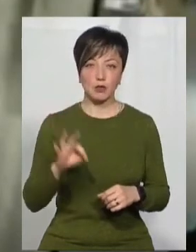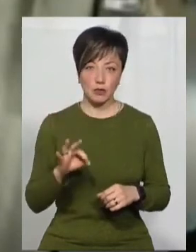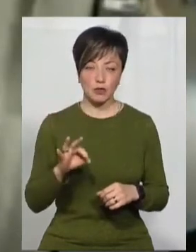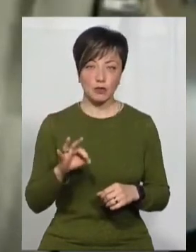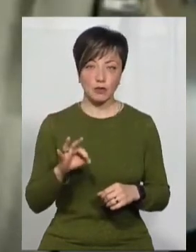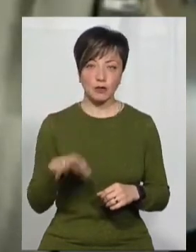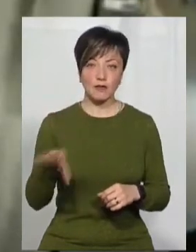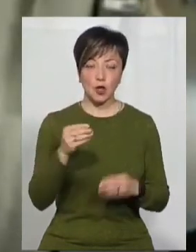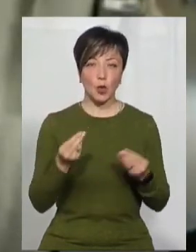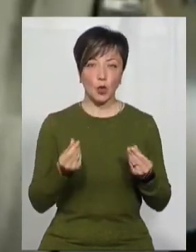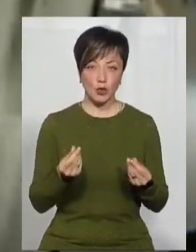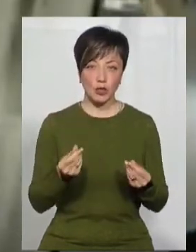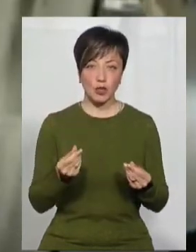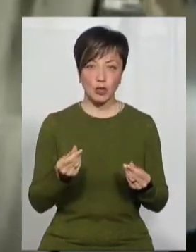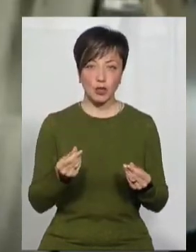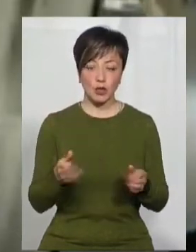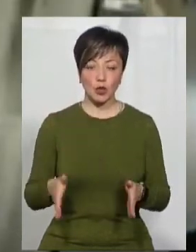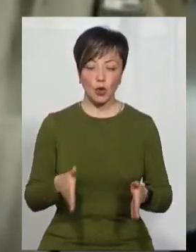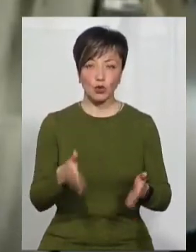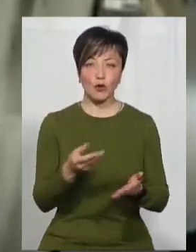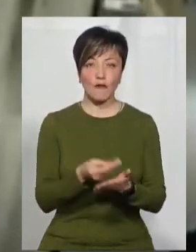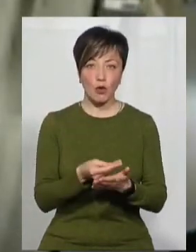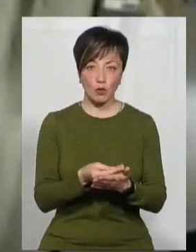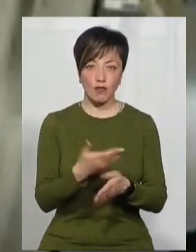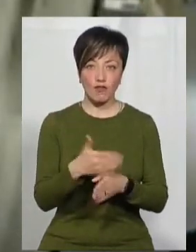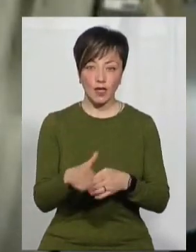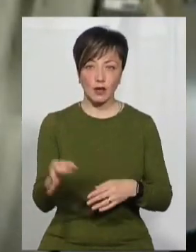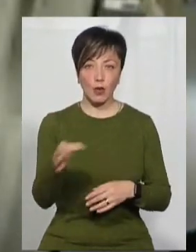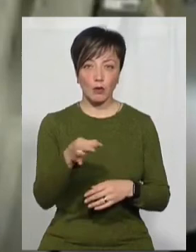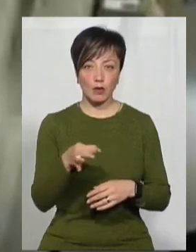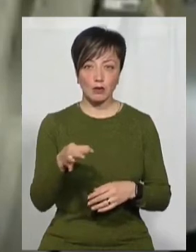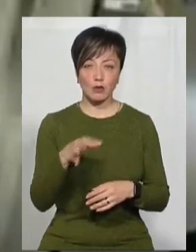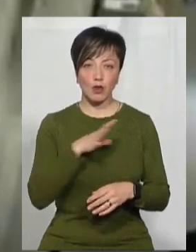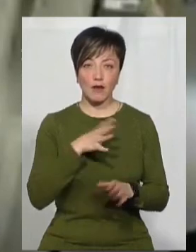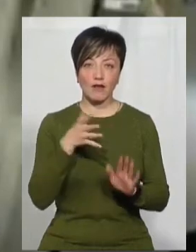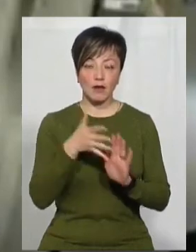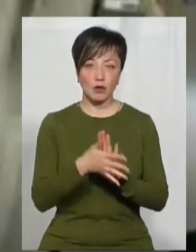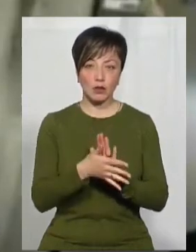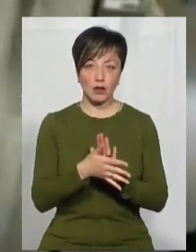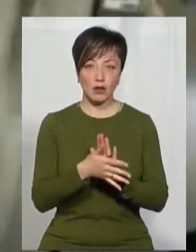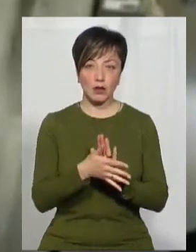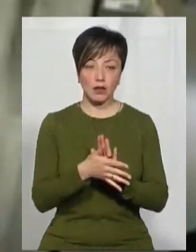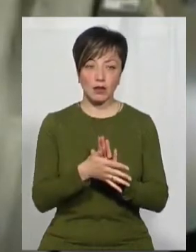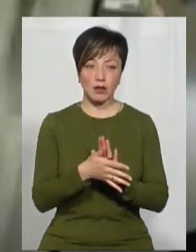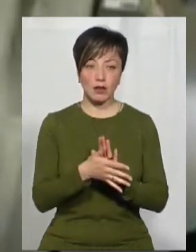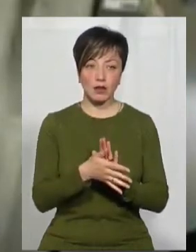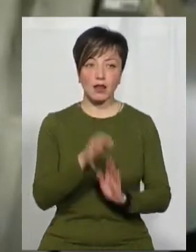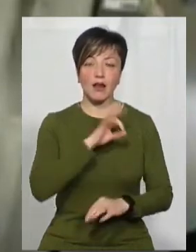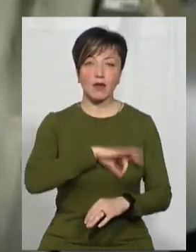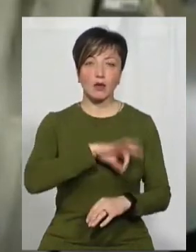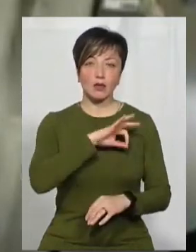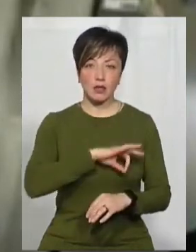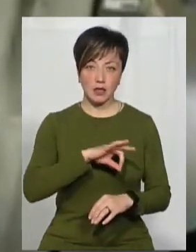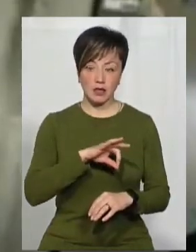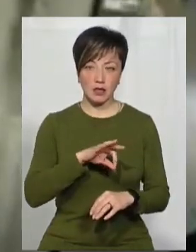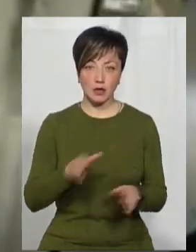50% практично всіх коштів дорожнього фонду, виділених на область, була використана на експлуатацію автомобільних доріг.